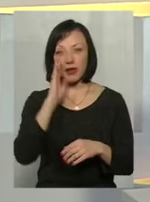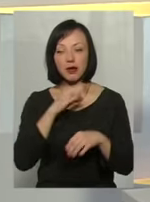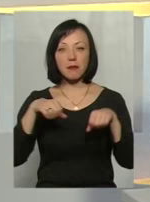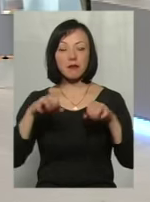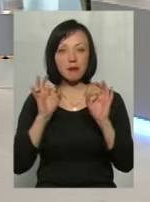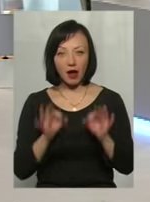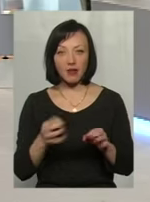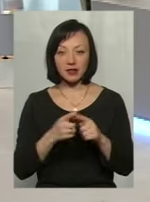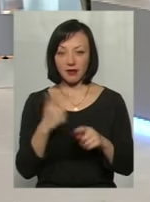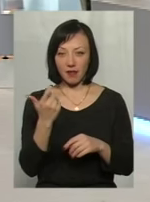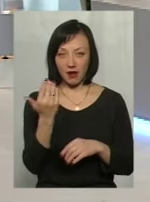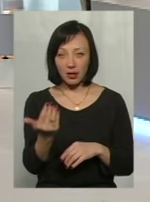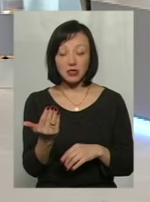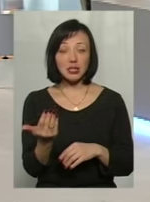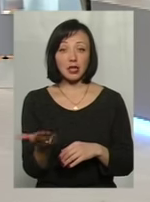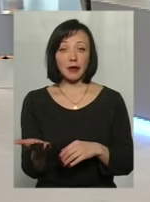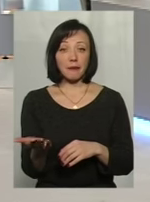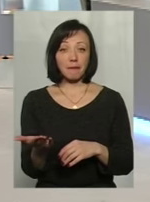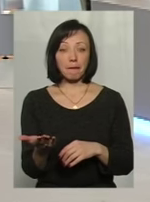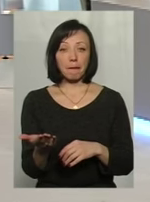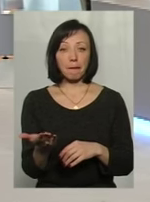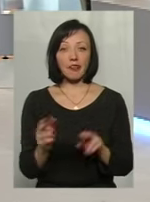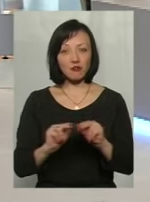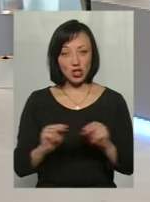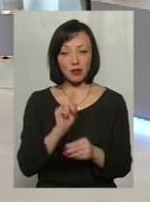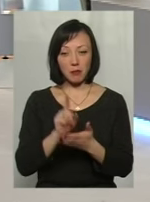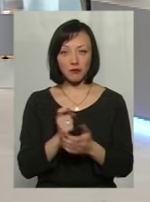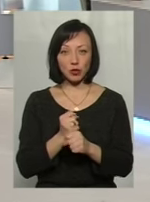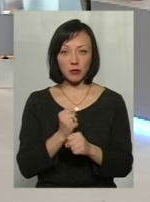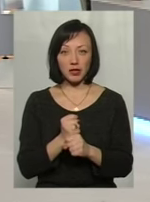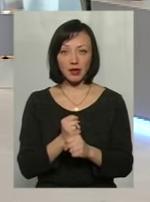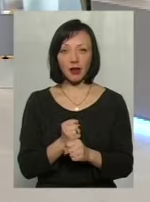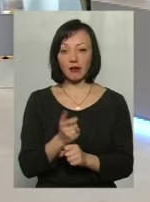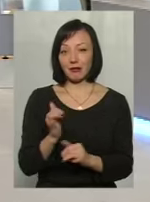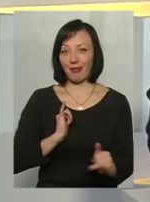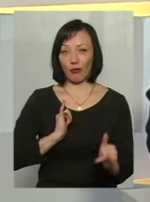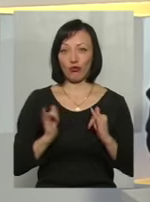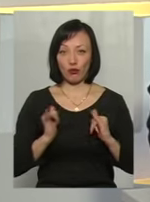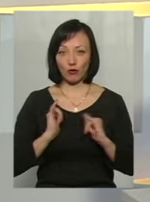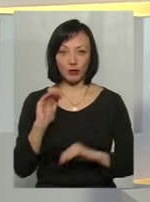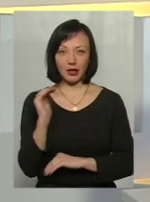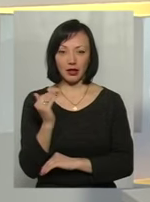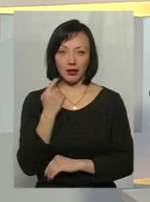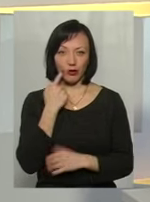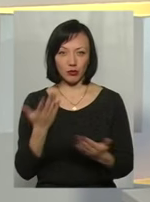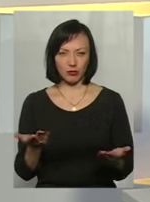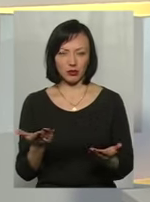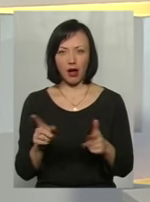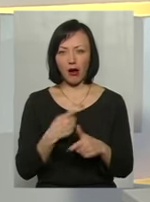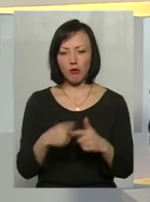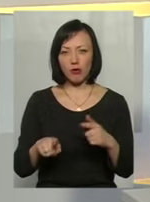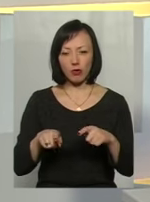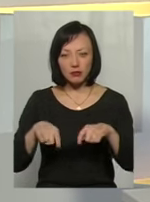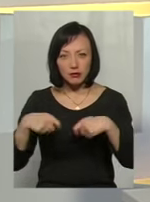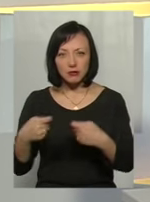є власність, по-друге, все ж таки, напевно, вчитель мав це зробити настільки тактовно, да, щоб дитина, якось, або донести до